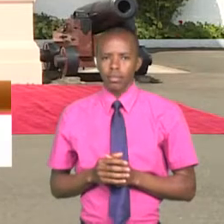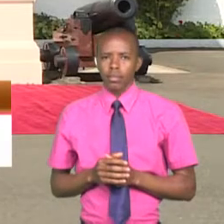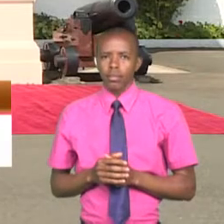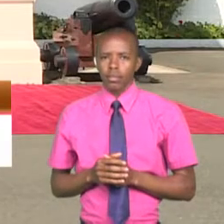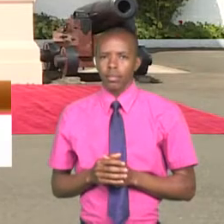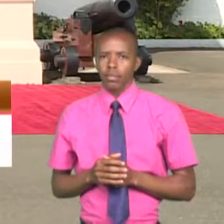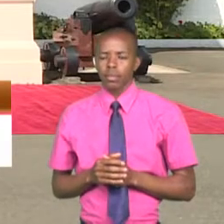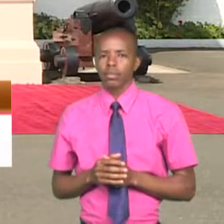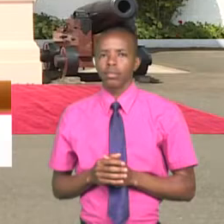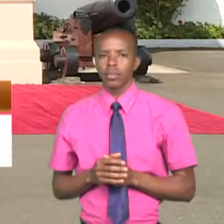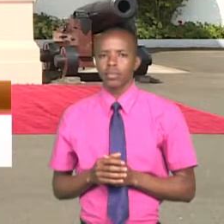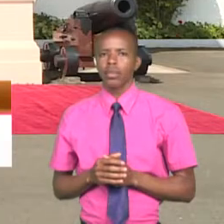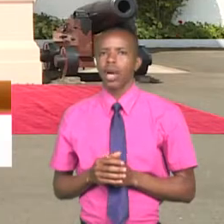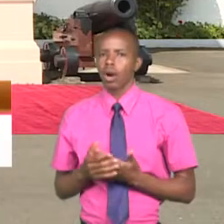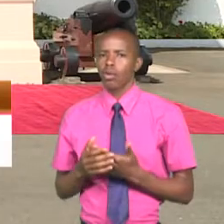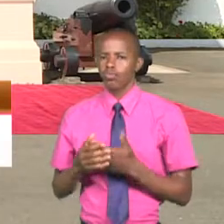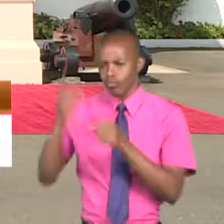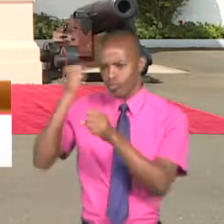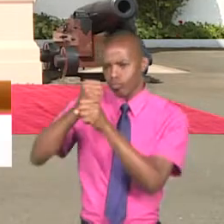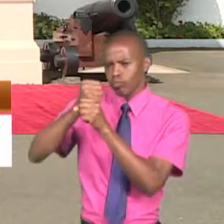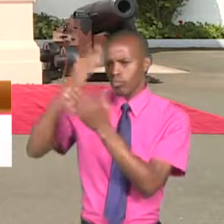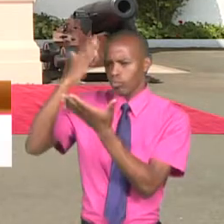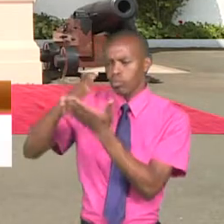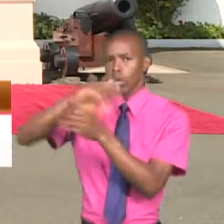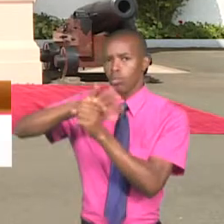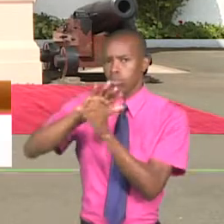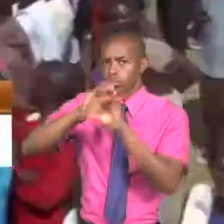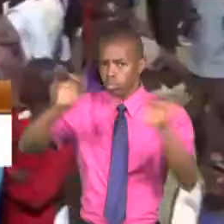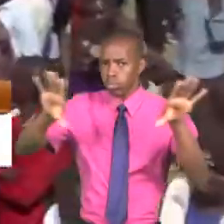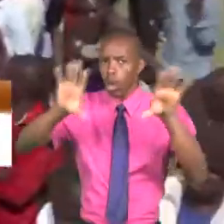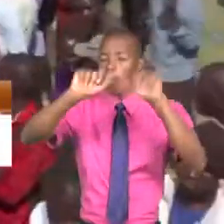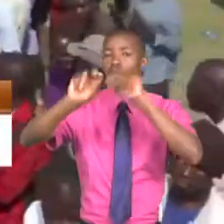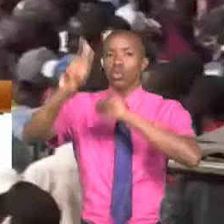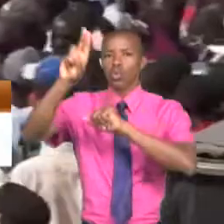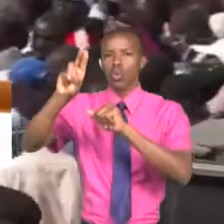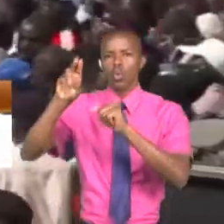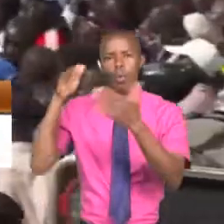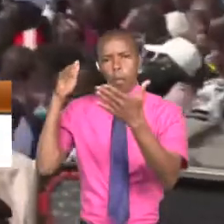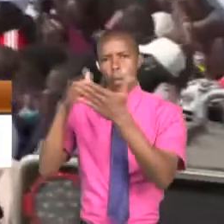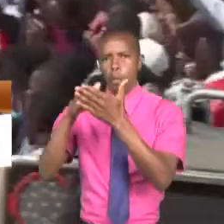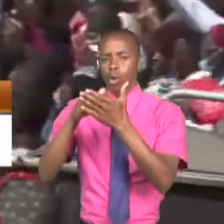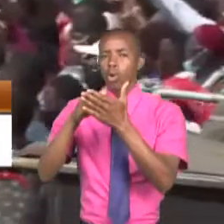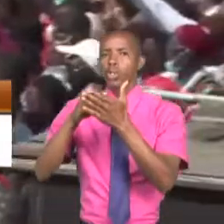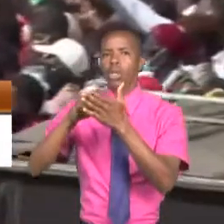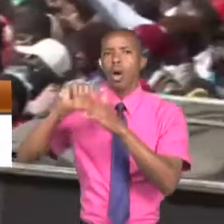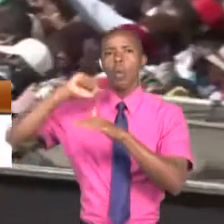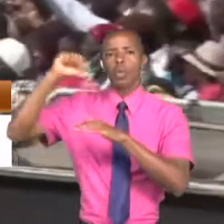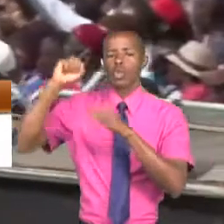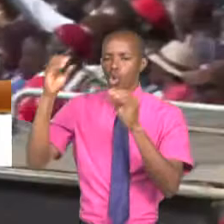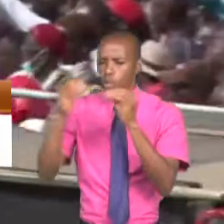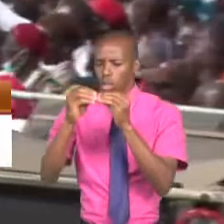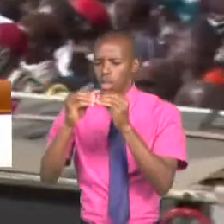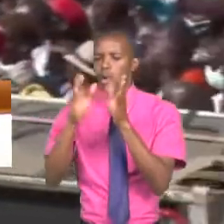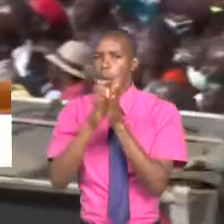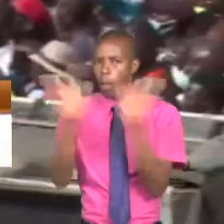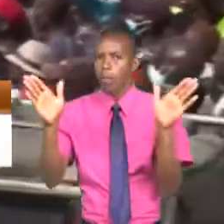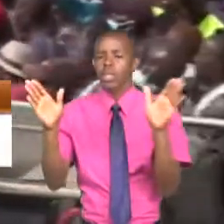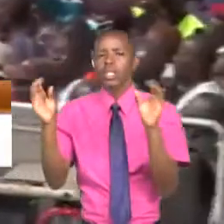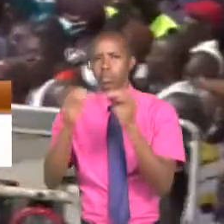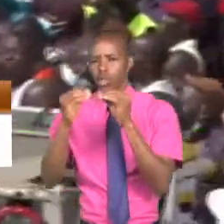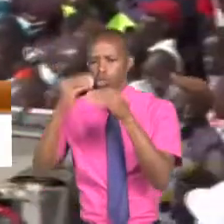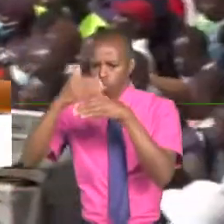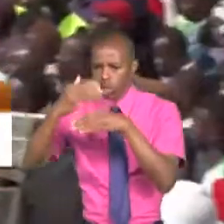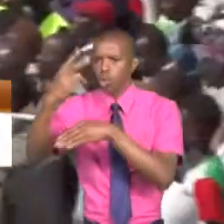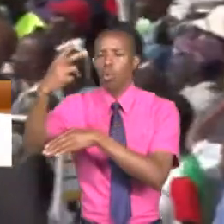Katika jitihada za kuzuia msambao wa virusi vya korona, Rais Uhuru Kenyatta alipiga marufuku mikutano yote ya hadhara ya kisiasa kwa kipindi cha